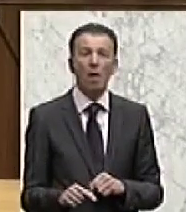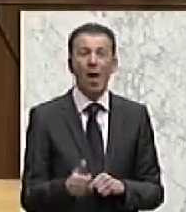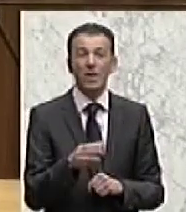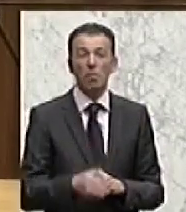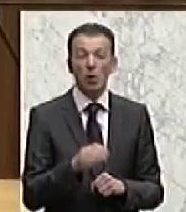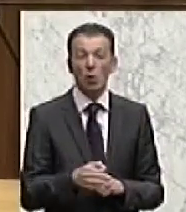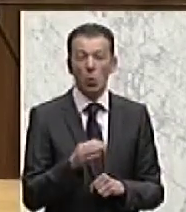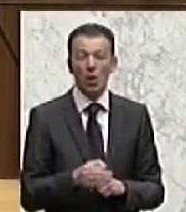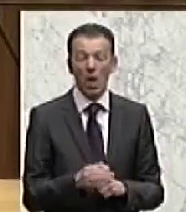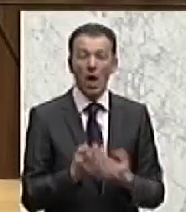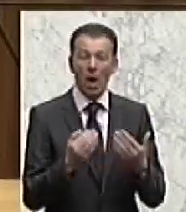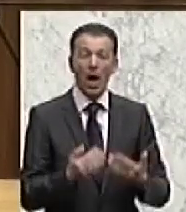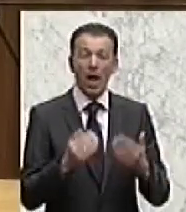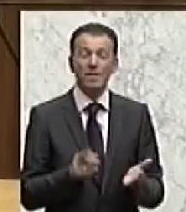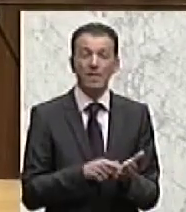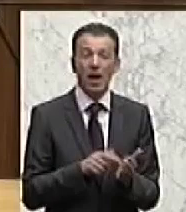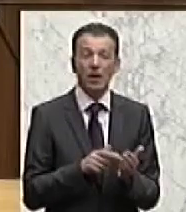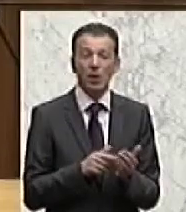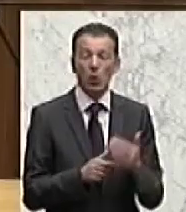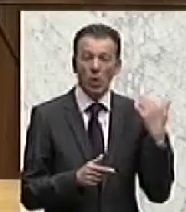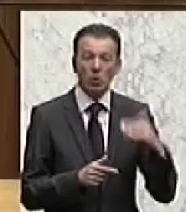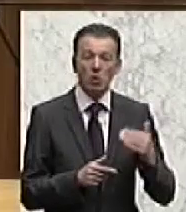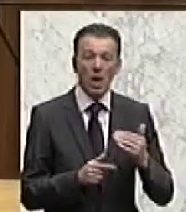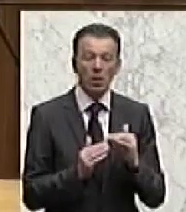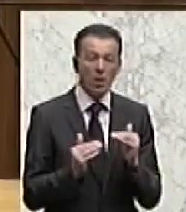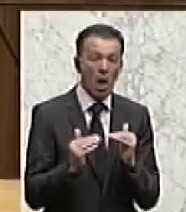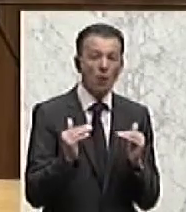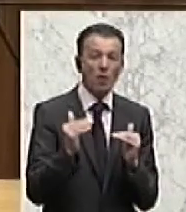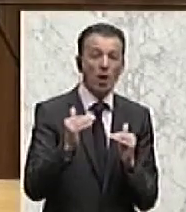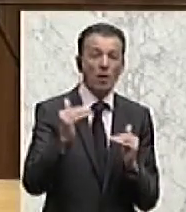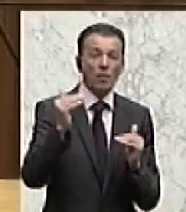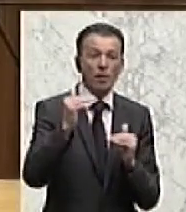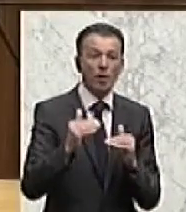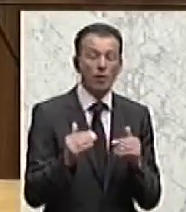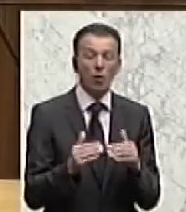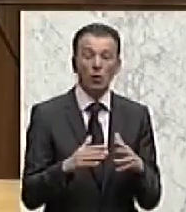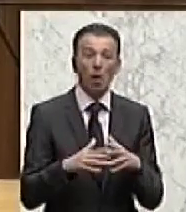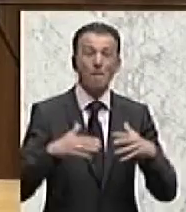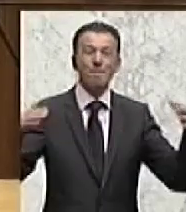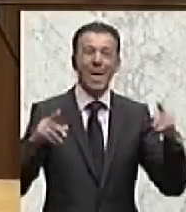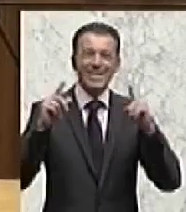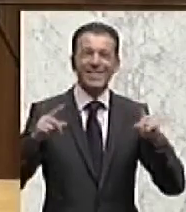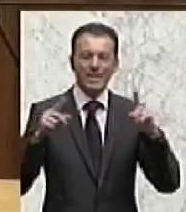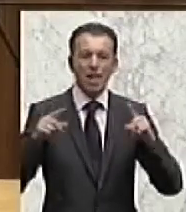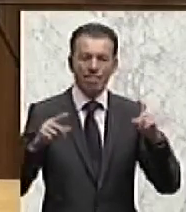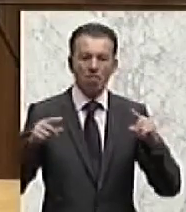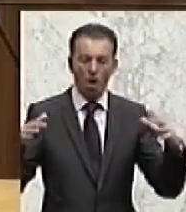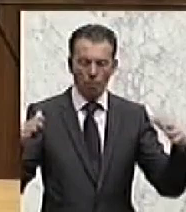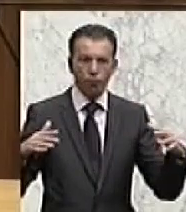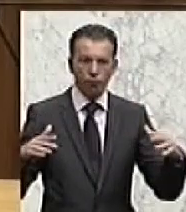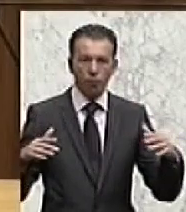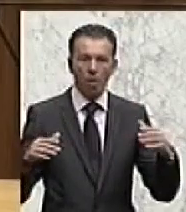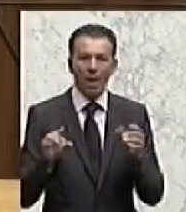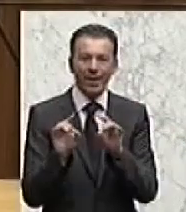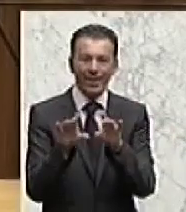die Zahl nach oben geschraubt. Und um die Keime, die durch diese Massentierhaltung entstehen, möglichst zu neutralisieren, kommen